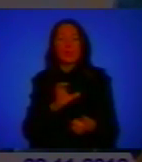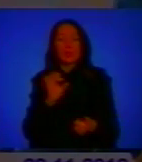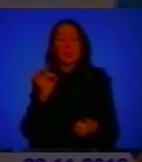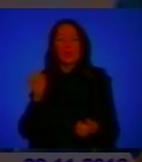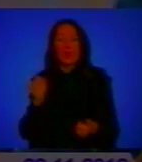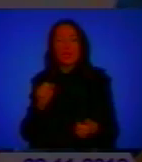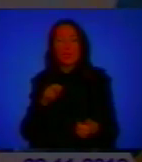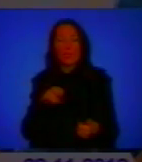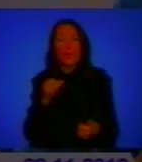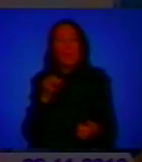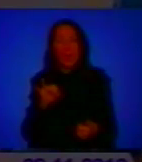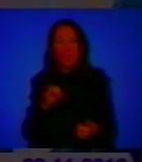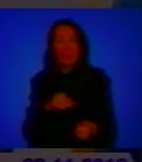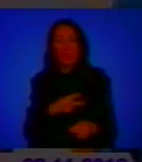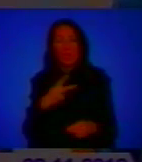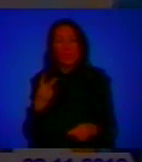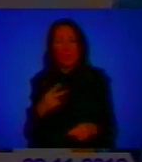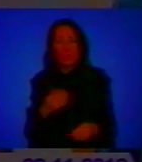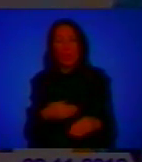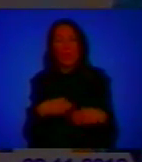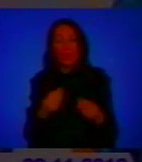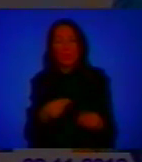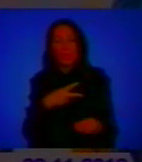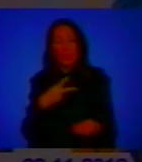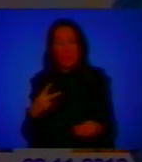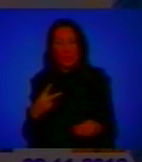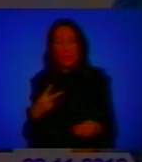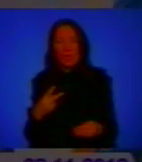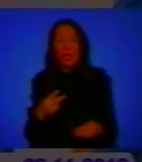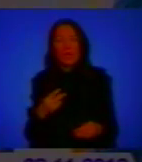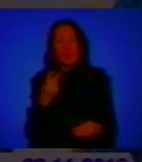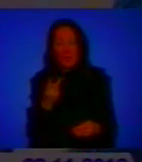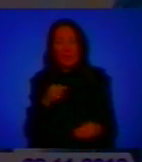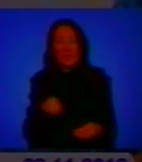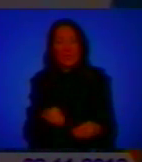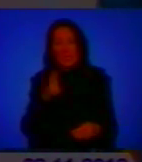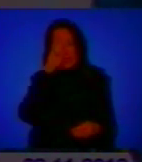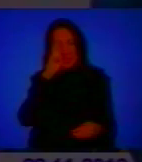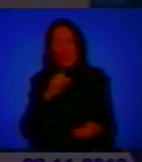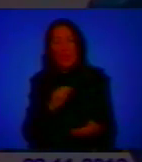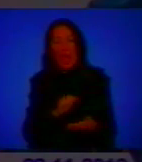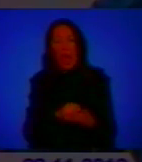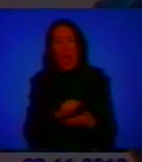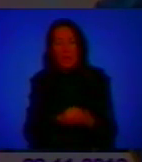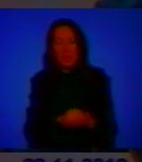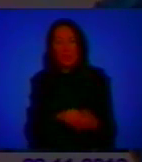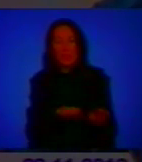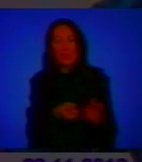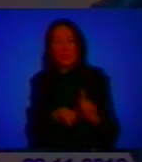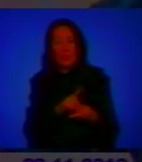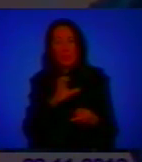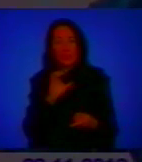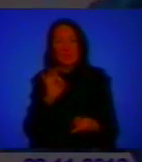Зокрема, у 2012 році видано 2 тисячі державних актів замін сертифікатів. У порівнянні з минулим роком є